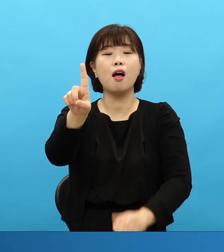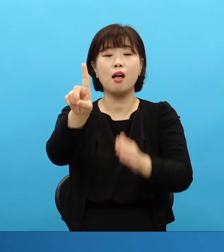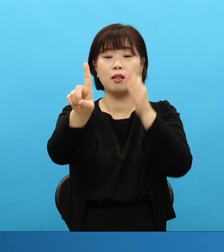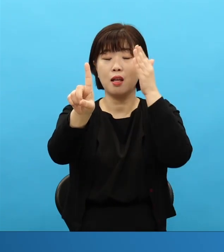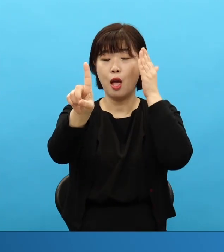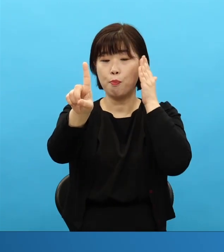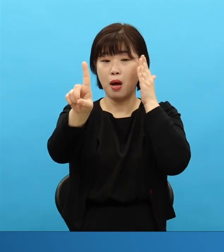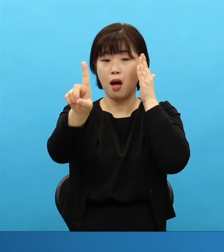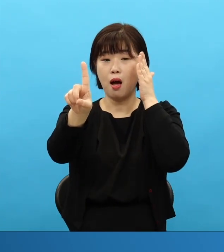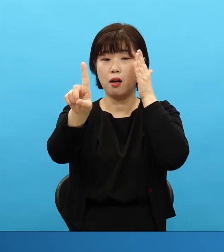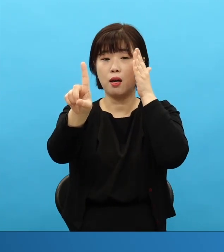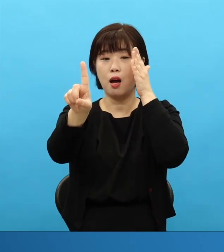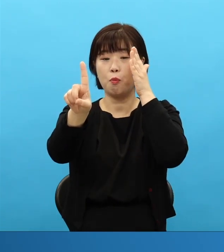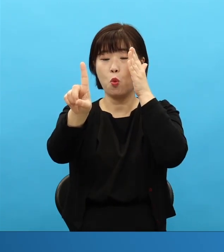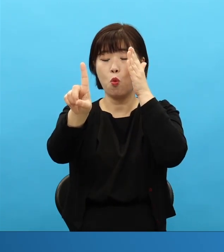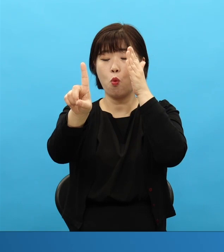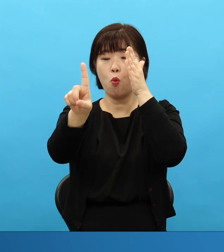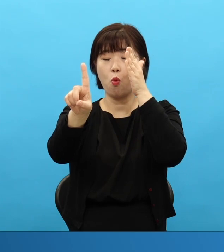분만